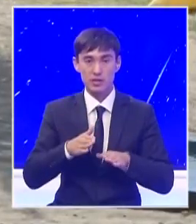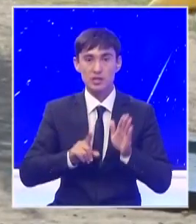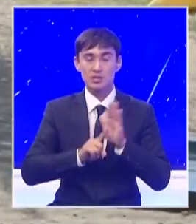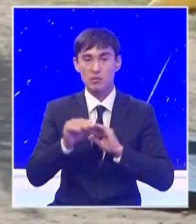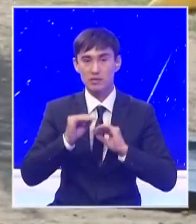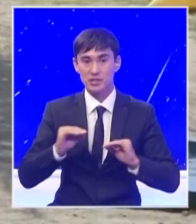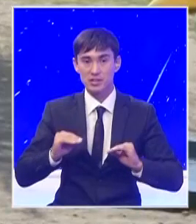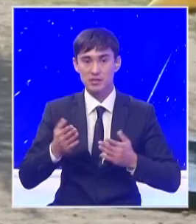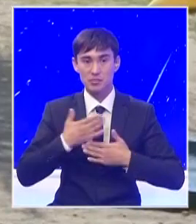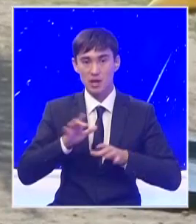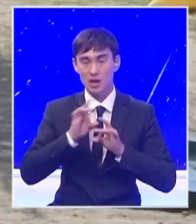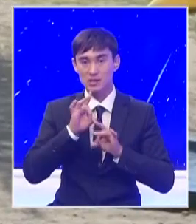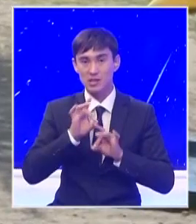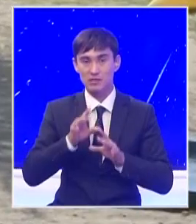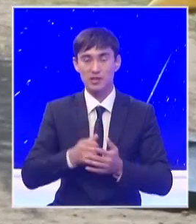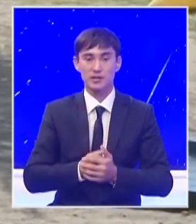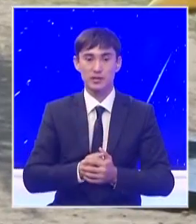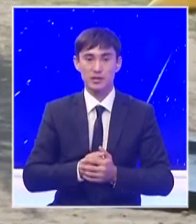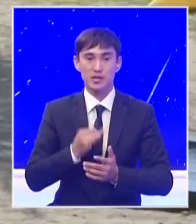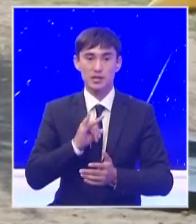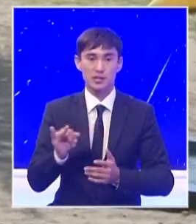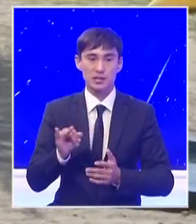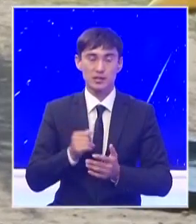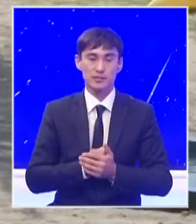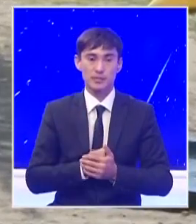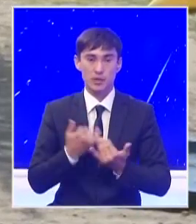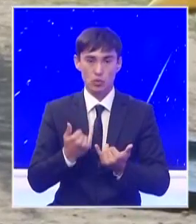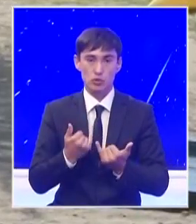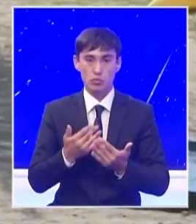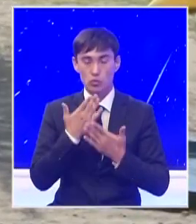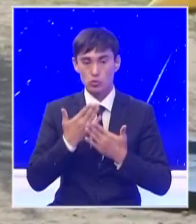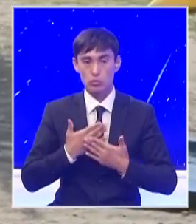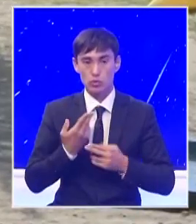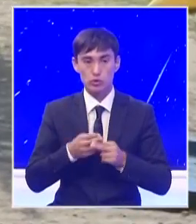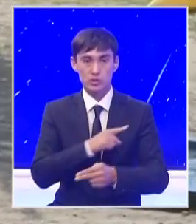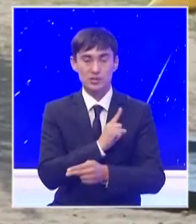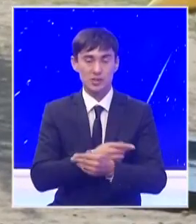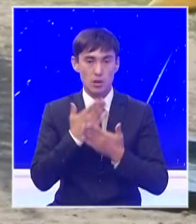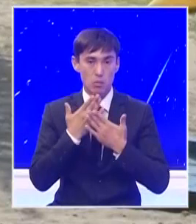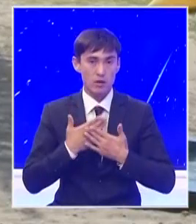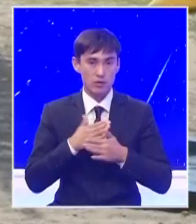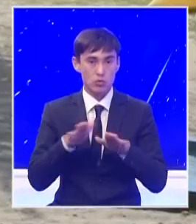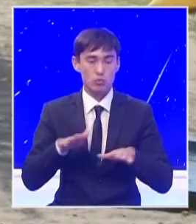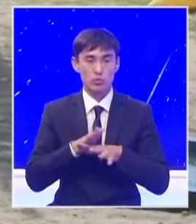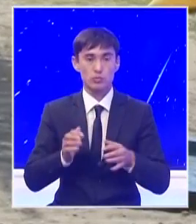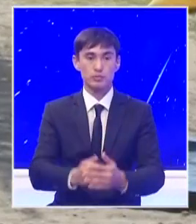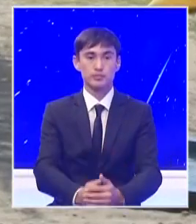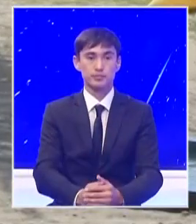самого детства, как мне рассказывают, и до сих пор люблю очень сильно плавать. И